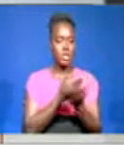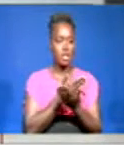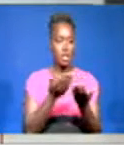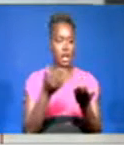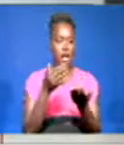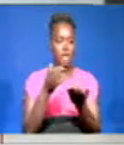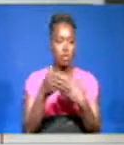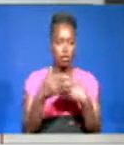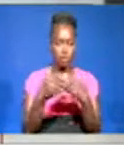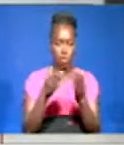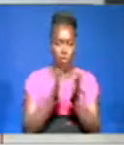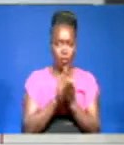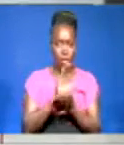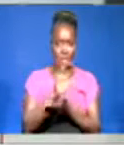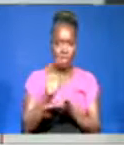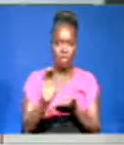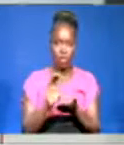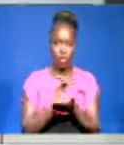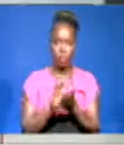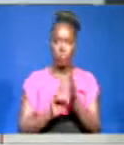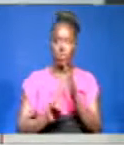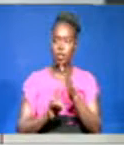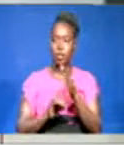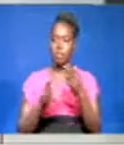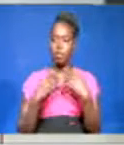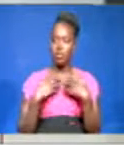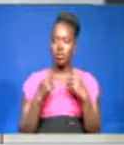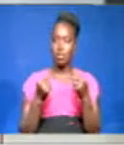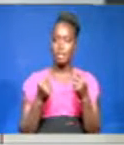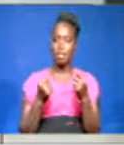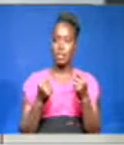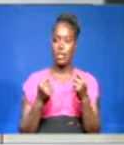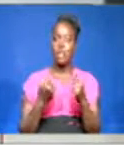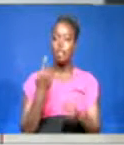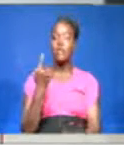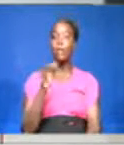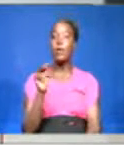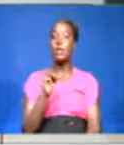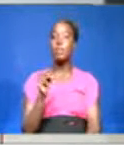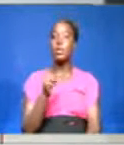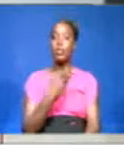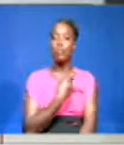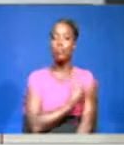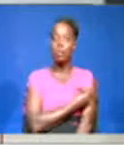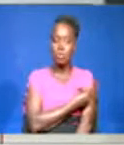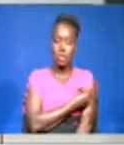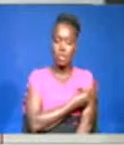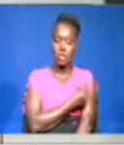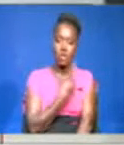with the central Ministry of Health. We have hit the 1 billion doses mark, so we are at